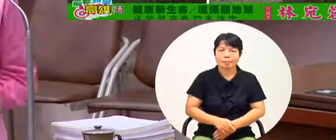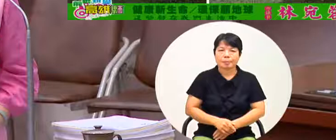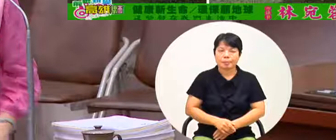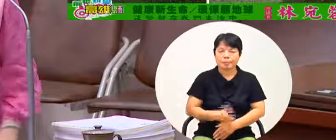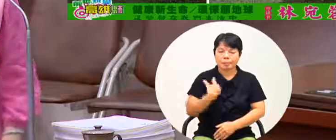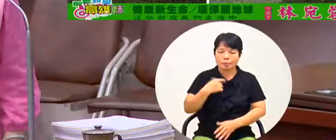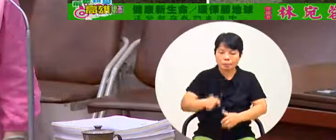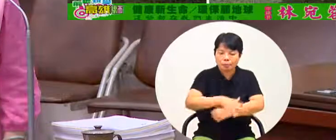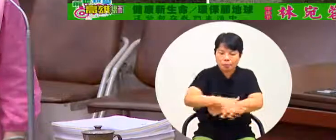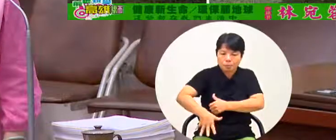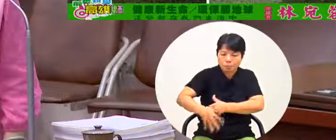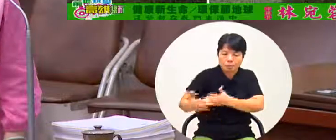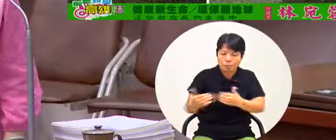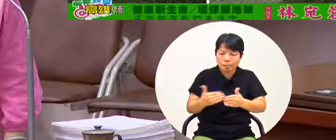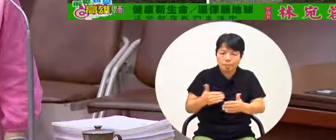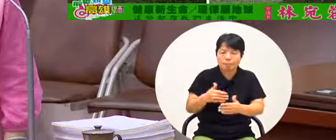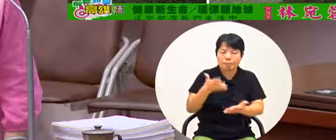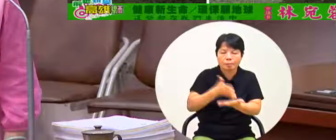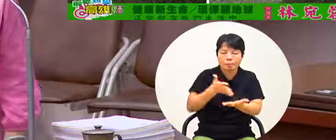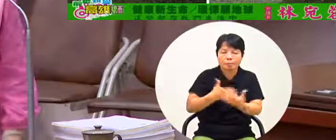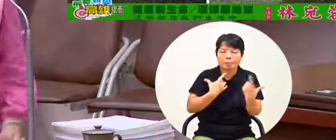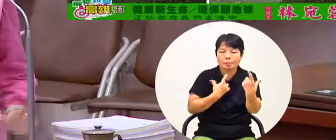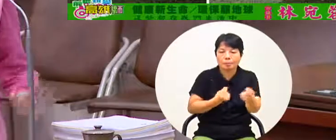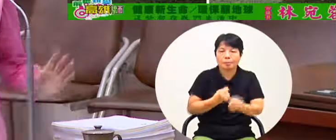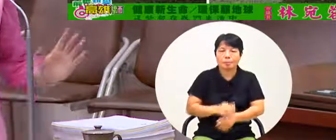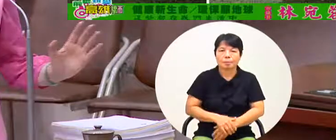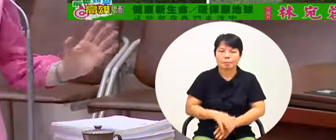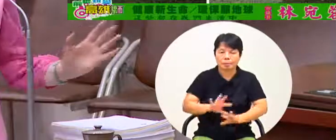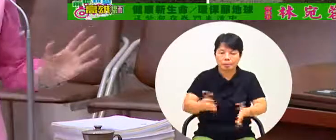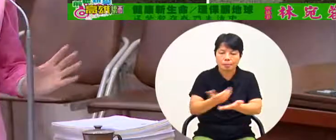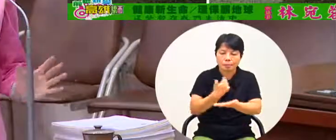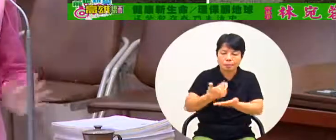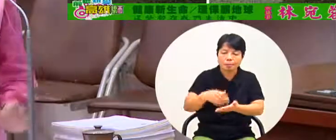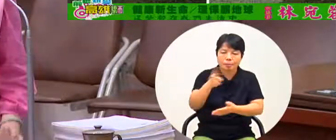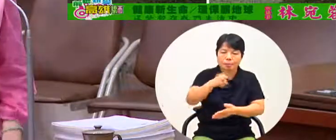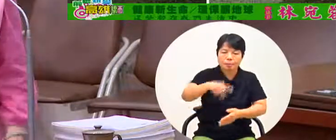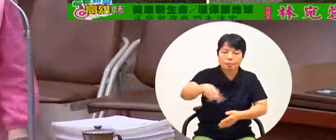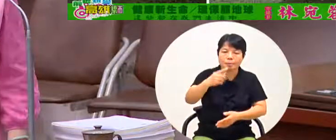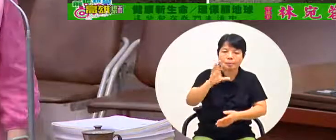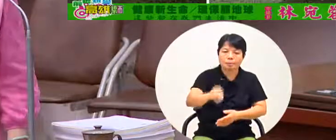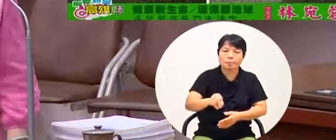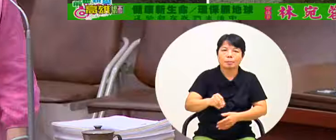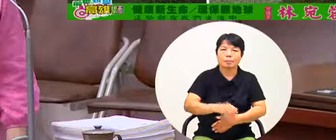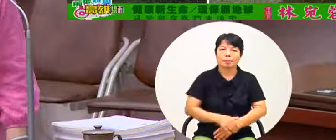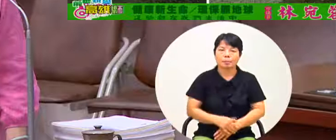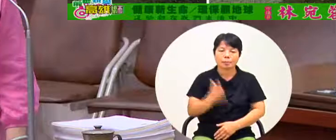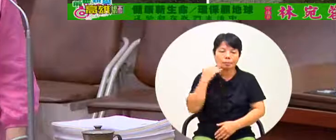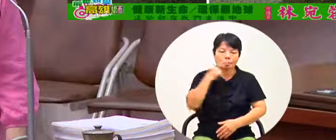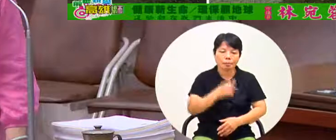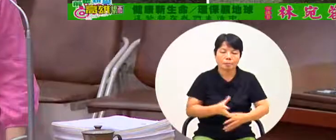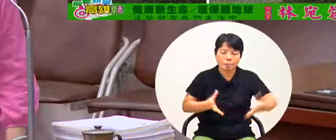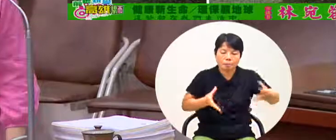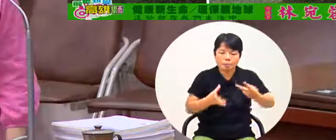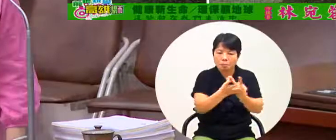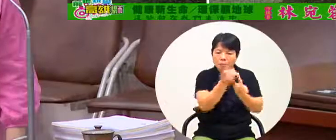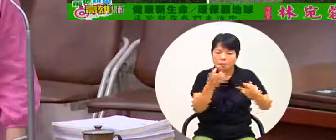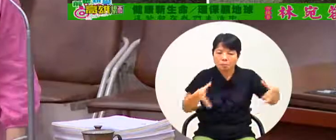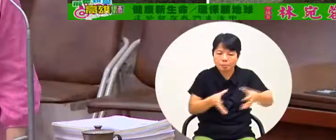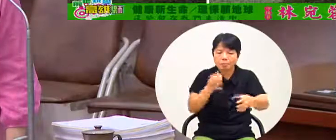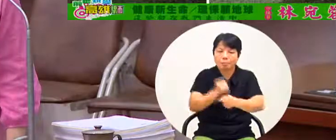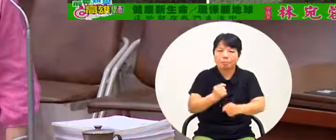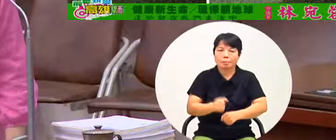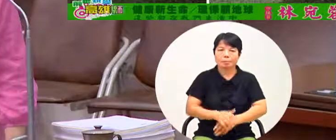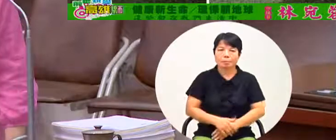询，那我们现在已经编了2100万。那如果能够同步，我记得我有跟水利